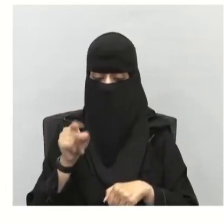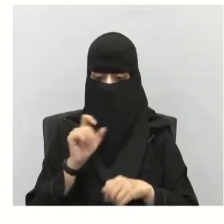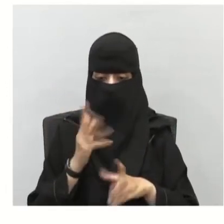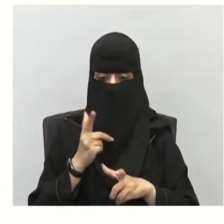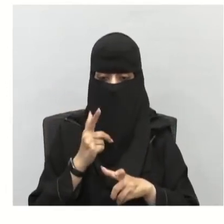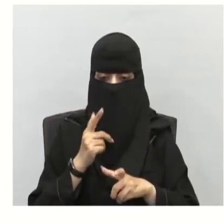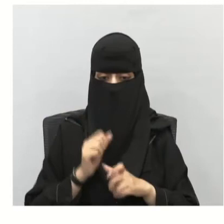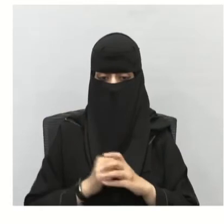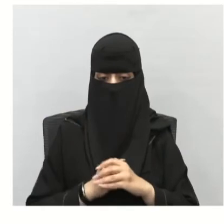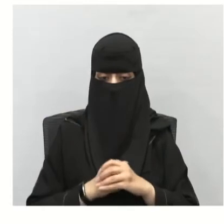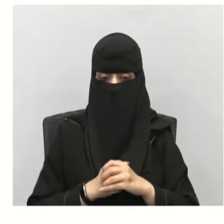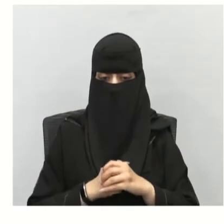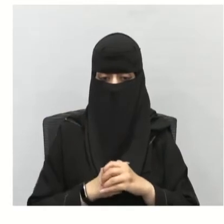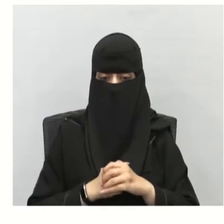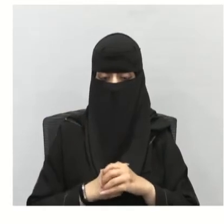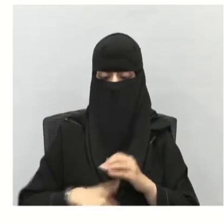تصبح